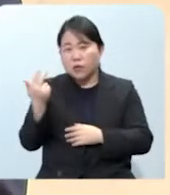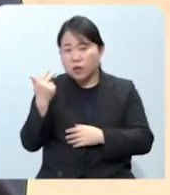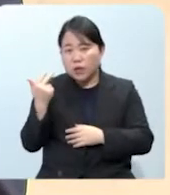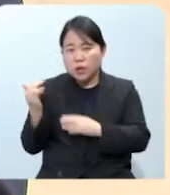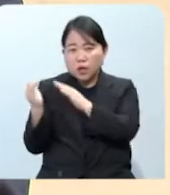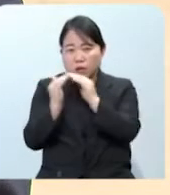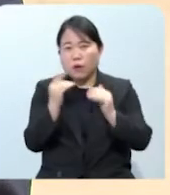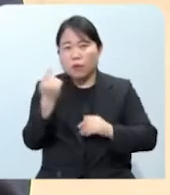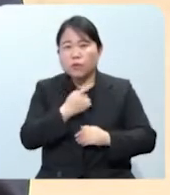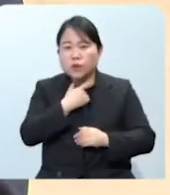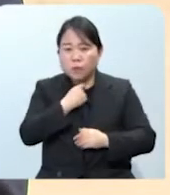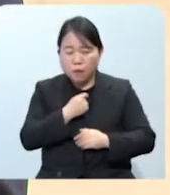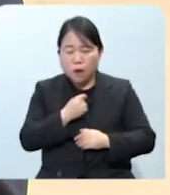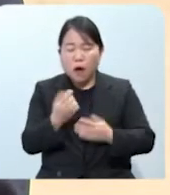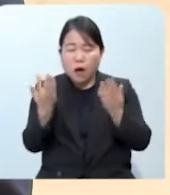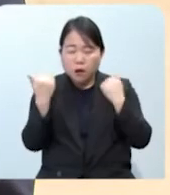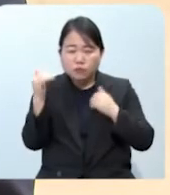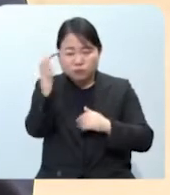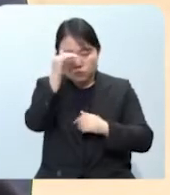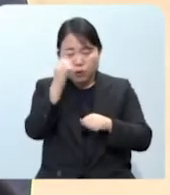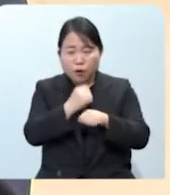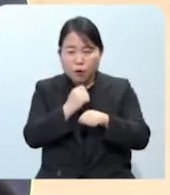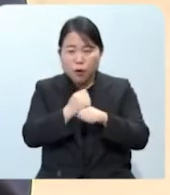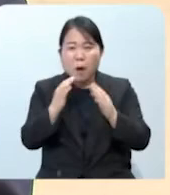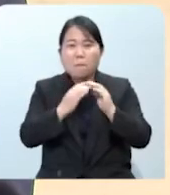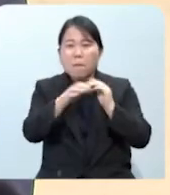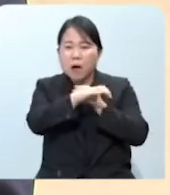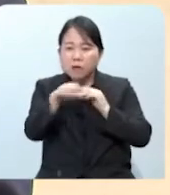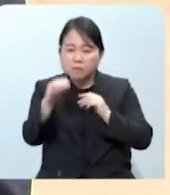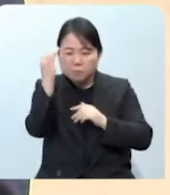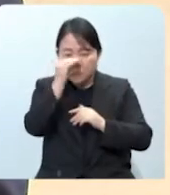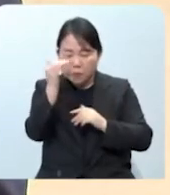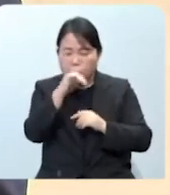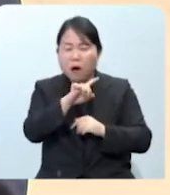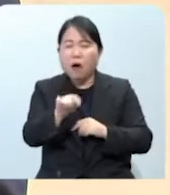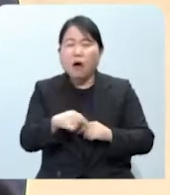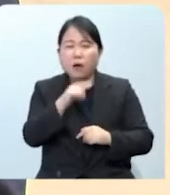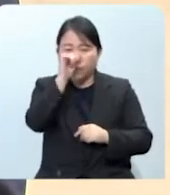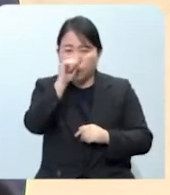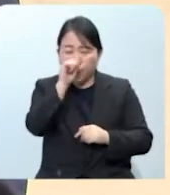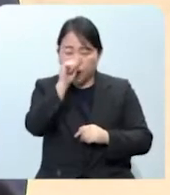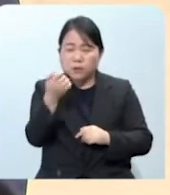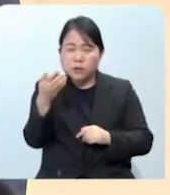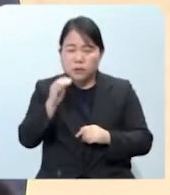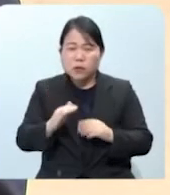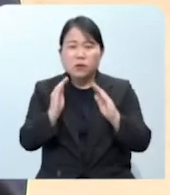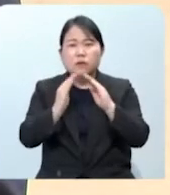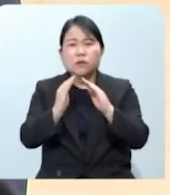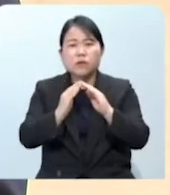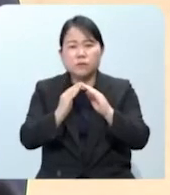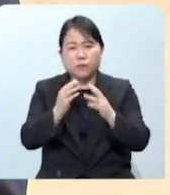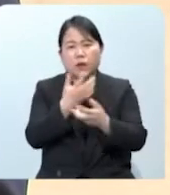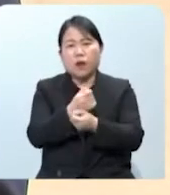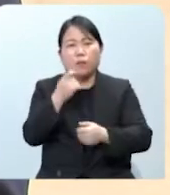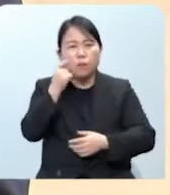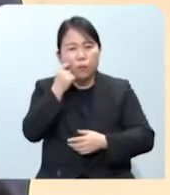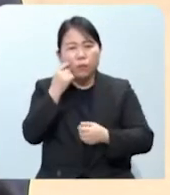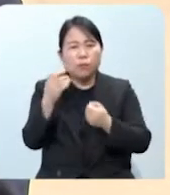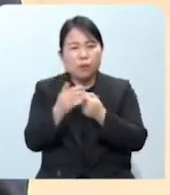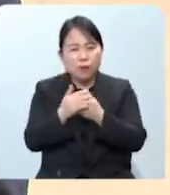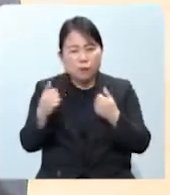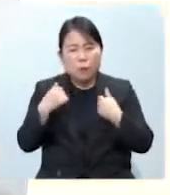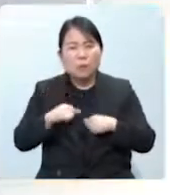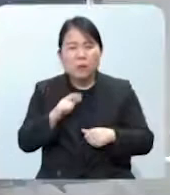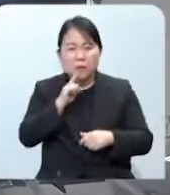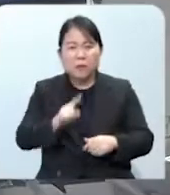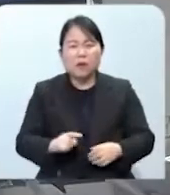오려고 학교 돌아보고 얼 더 들어보고 정말 맘에 들어하고 그리고 갔는데 집을 못 구해서 다시 돌아가는 경우가